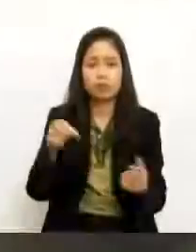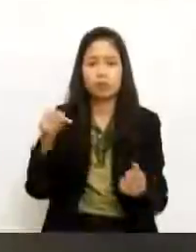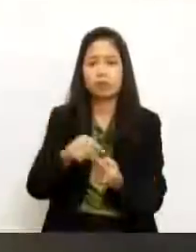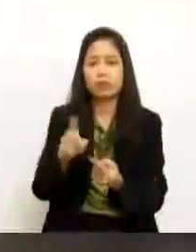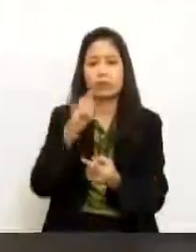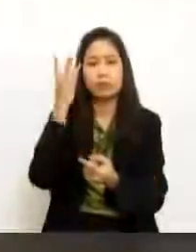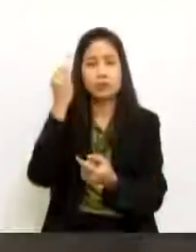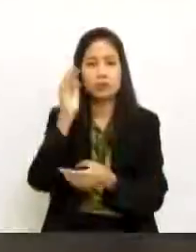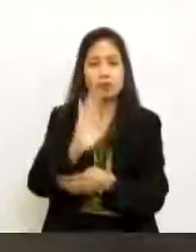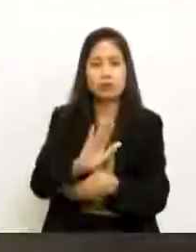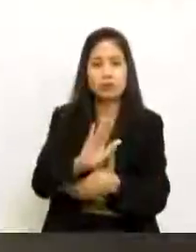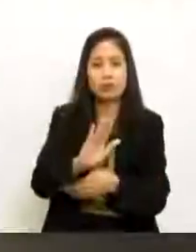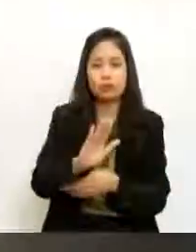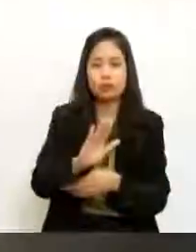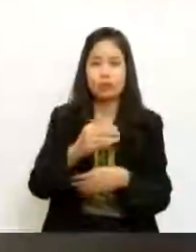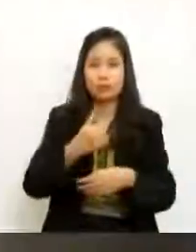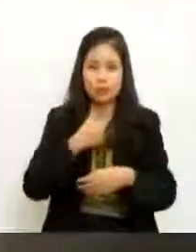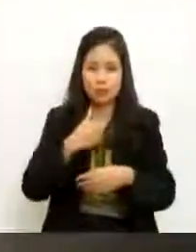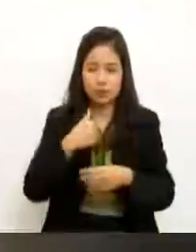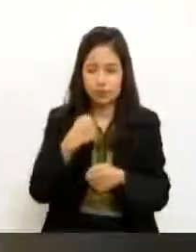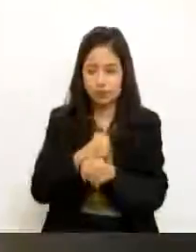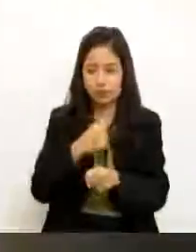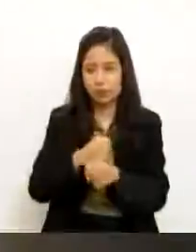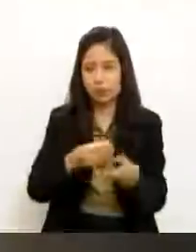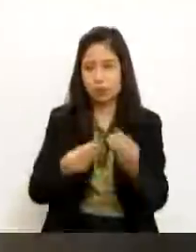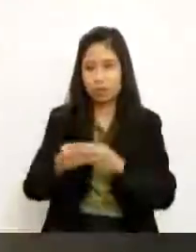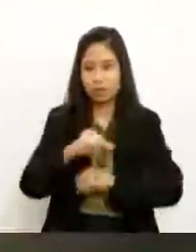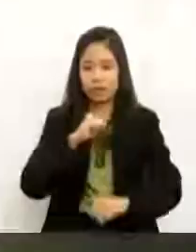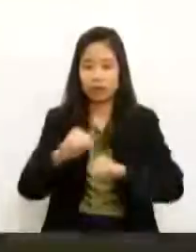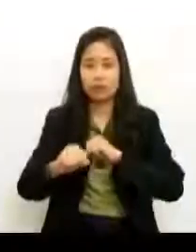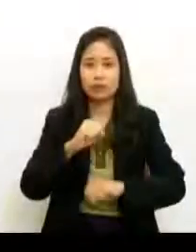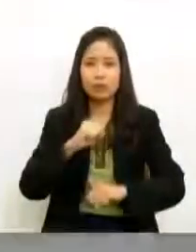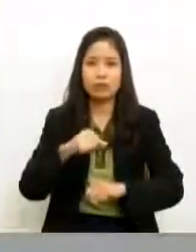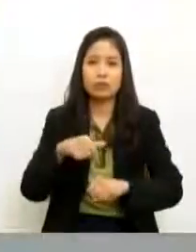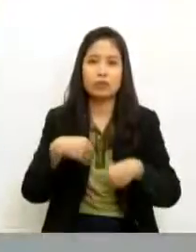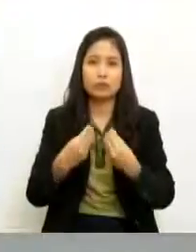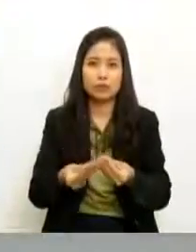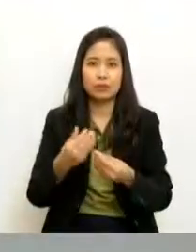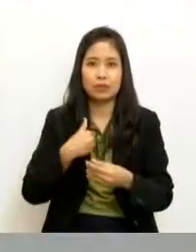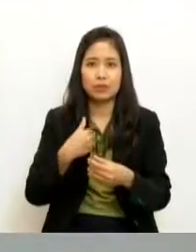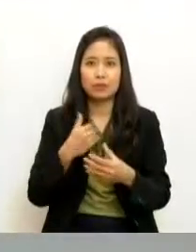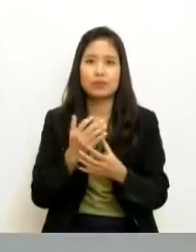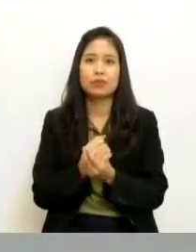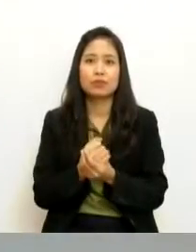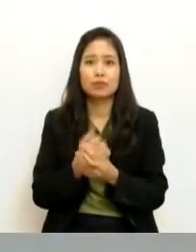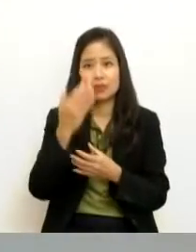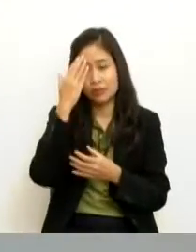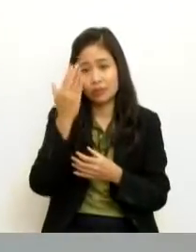ของพี่น้องประชาชนรวมทั้งตัวเด็กเองเยาวชนเองที่มาร่วมโครงการได้ดีด้วย สวัสดีค่ะ